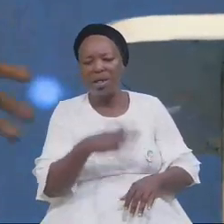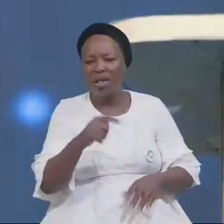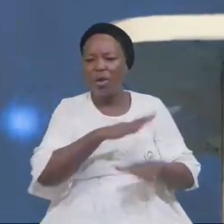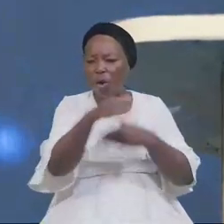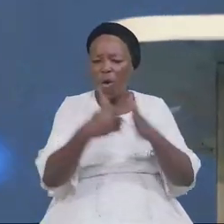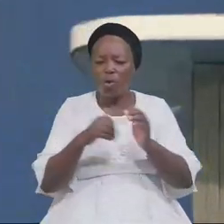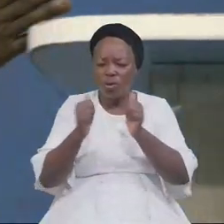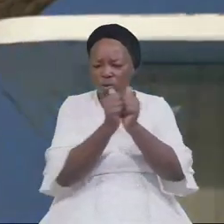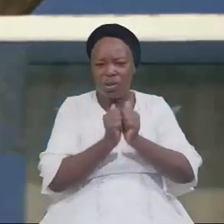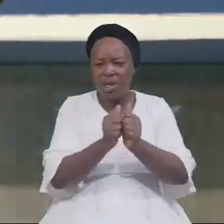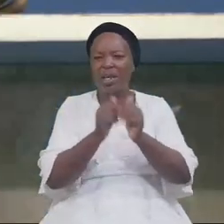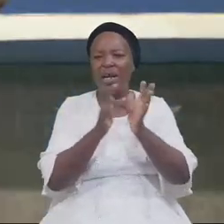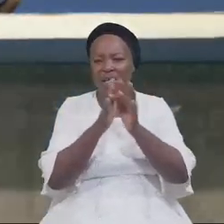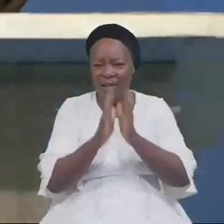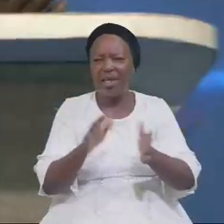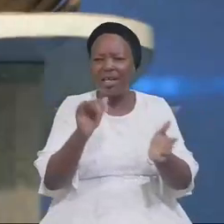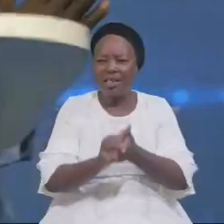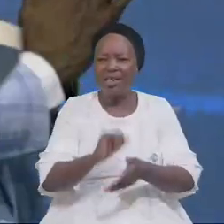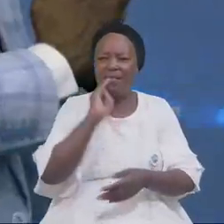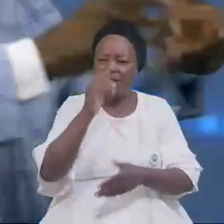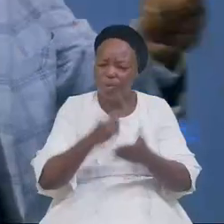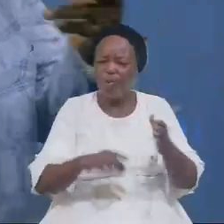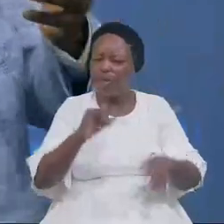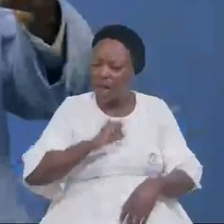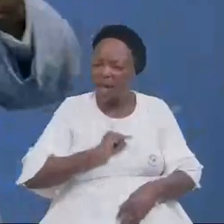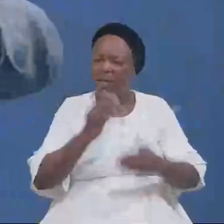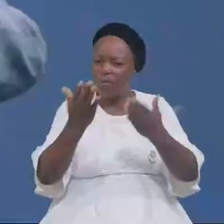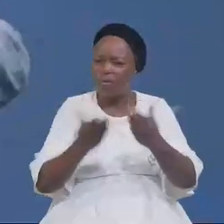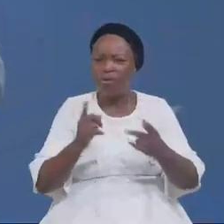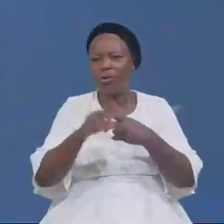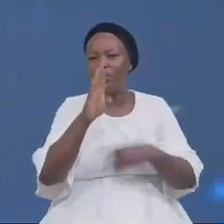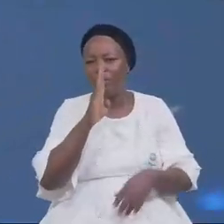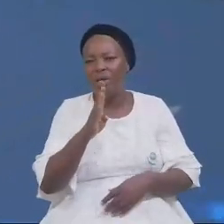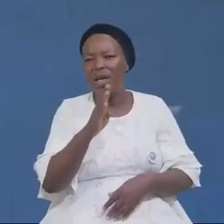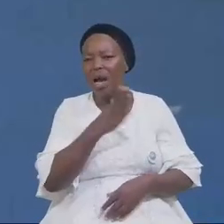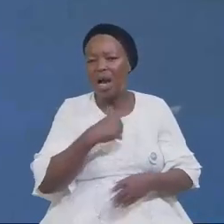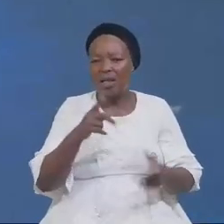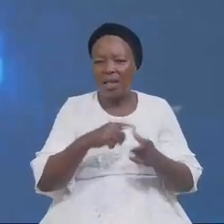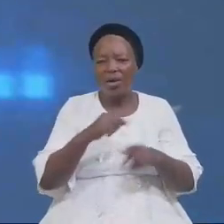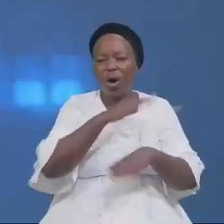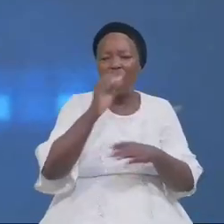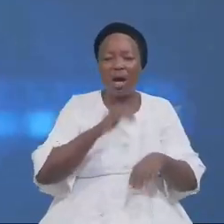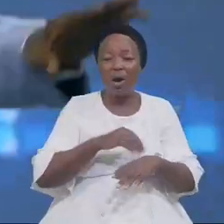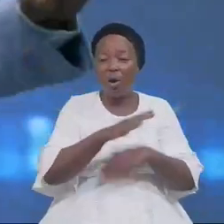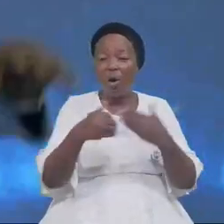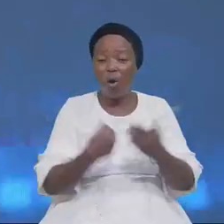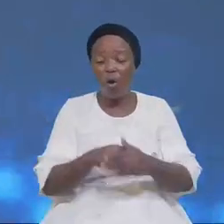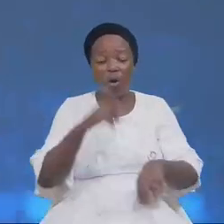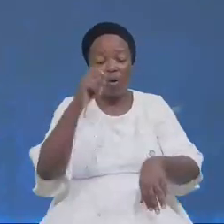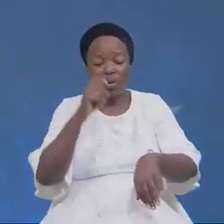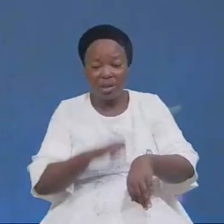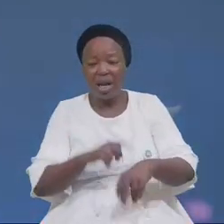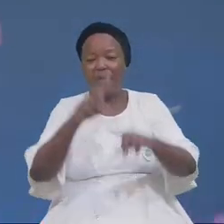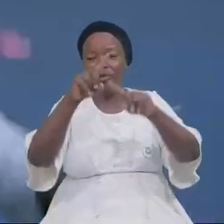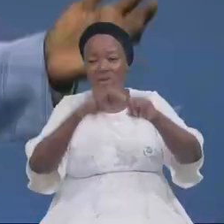entier, c'est ce que je veux être. Et le chrétien fiable de tous les